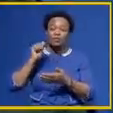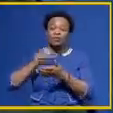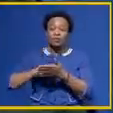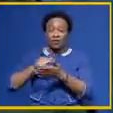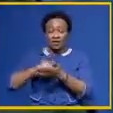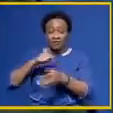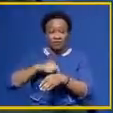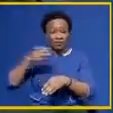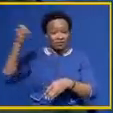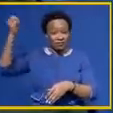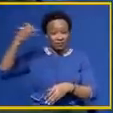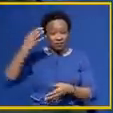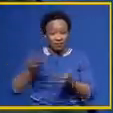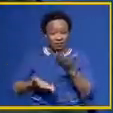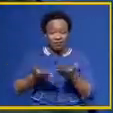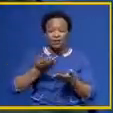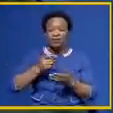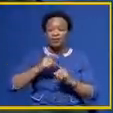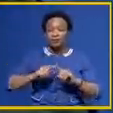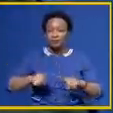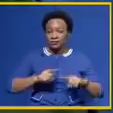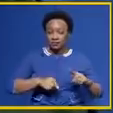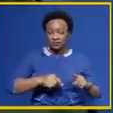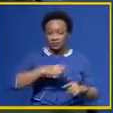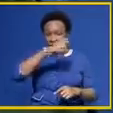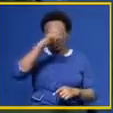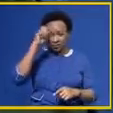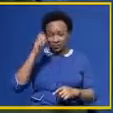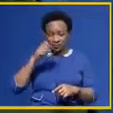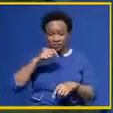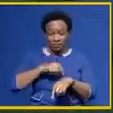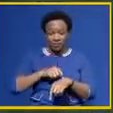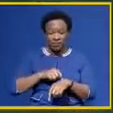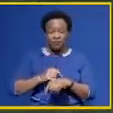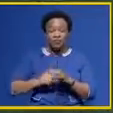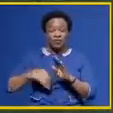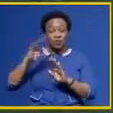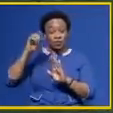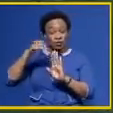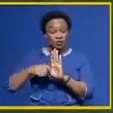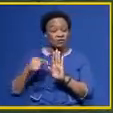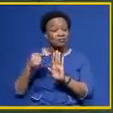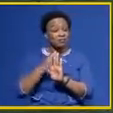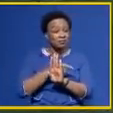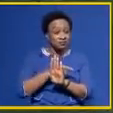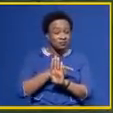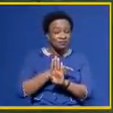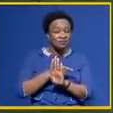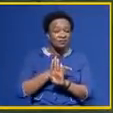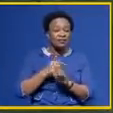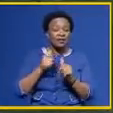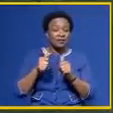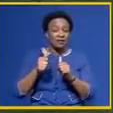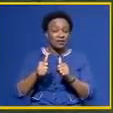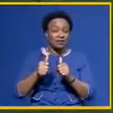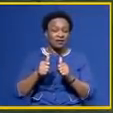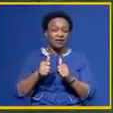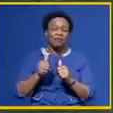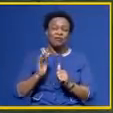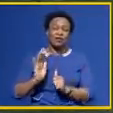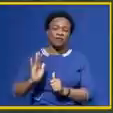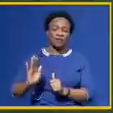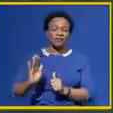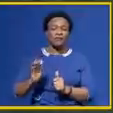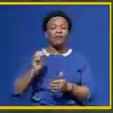na vipindi vya jua pakiwa na viwango tofauti tofauti vya joto. Wakati maeneo ya nyanda za juu kusini magharibi mwa nchi yetu tukitarajia kuwa na hali hiyo